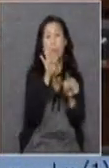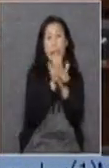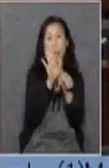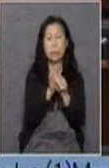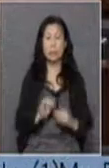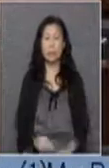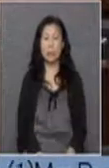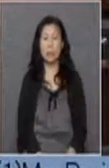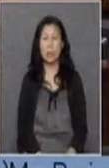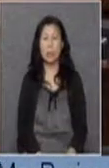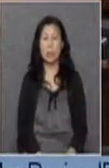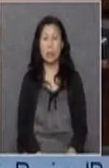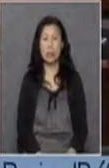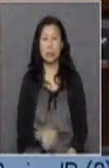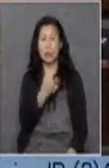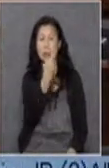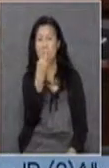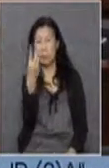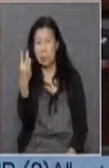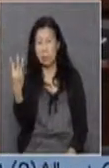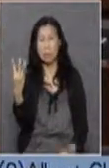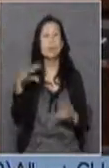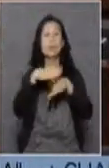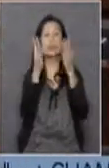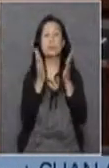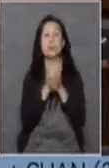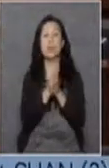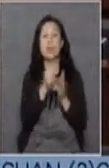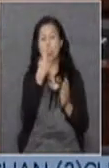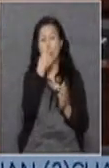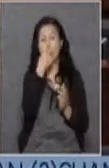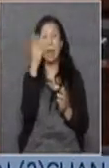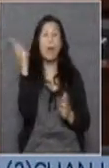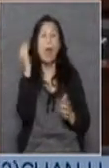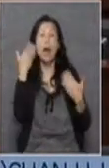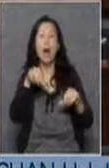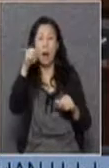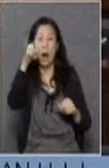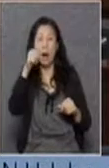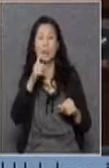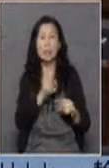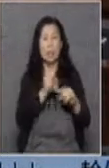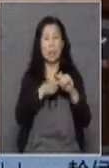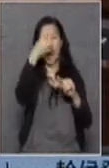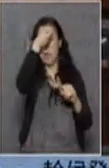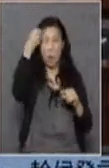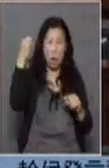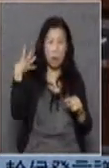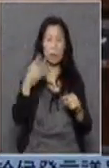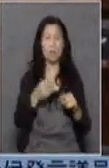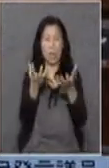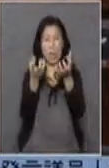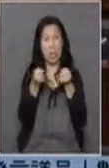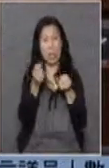呢差不多每一样东西呢梁振英都是得个听字，我不知道他是不记得啊，定说不接受